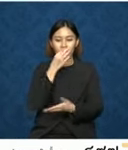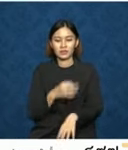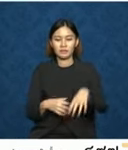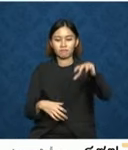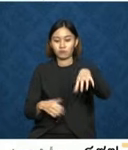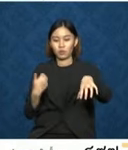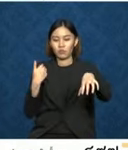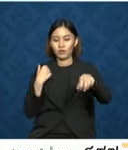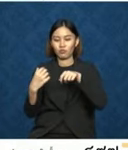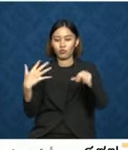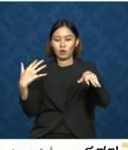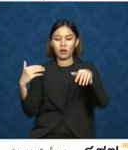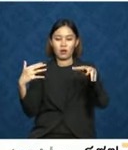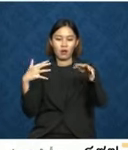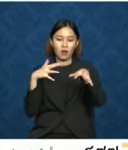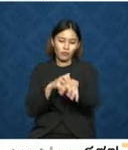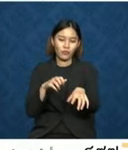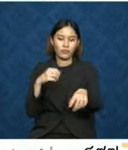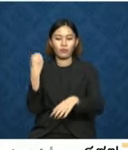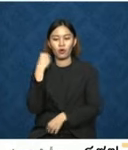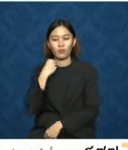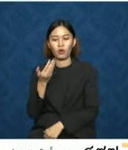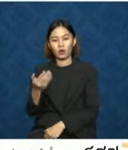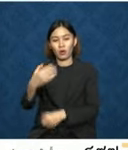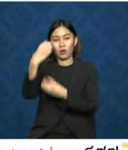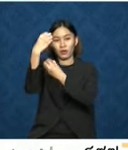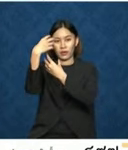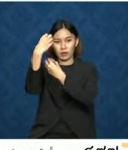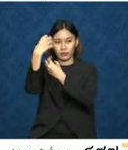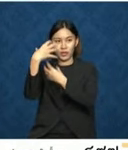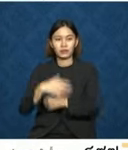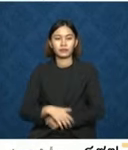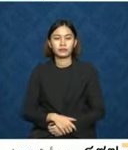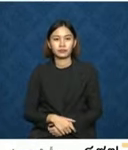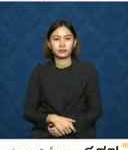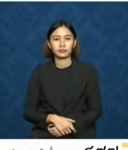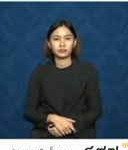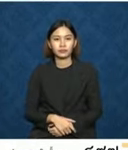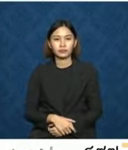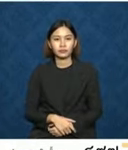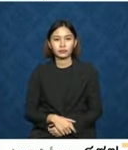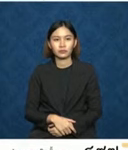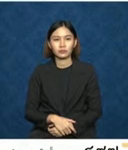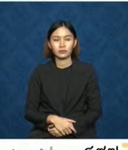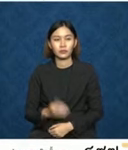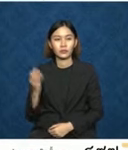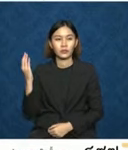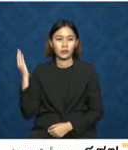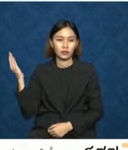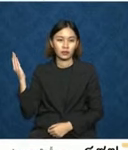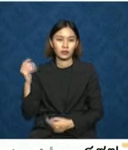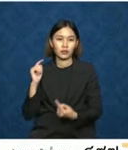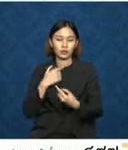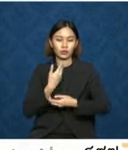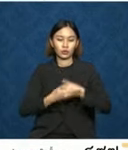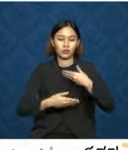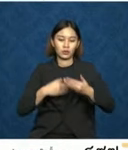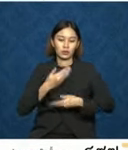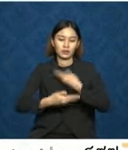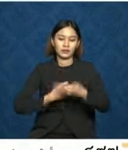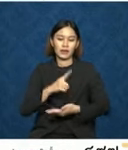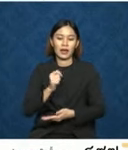อุบัติเหตุบ่อยขอสัญญาณไฟจราจรครับสไลด์ที่ 4ครับเป็นตลาดสดหนอง